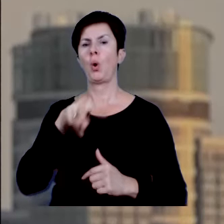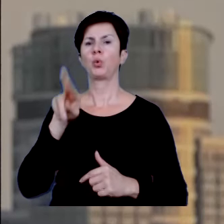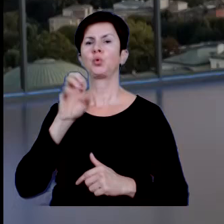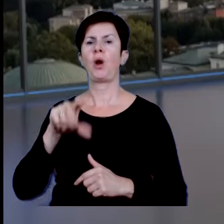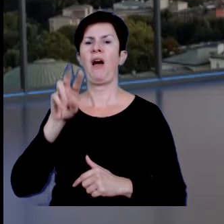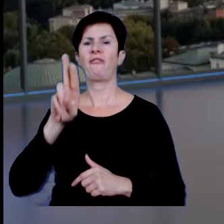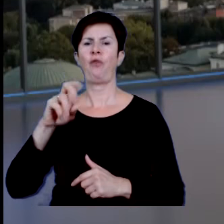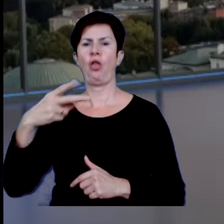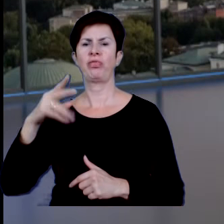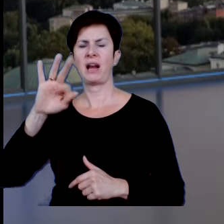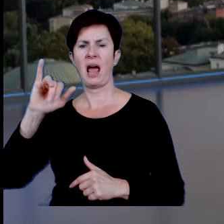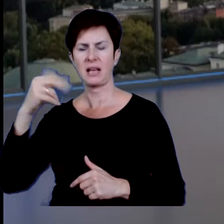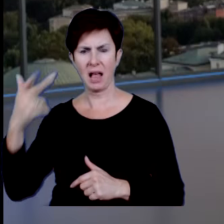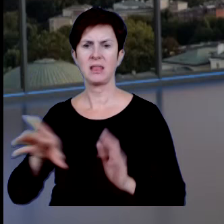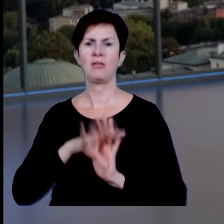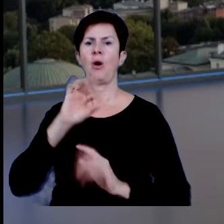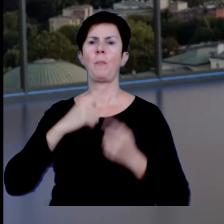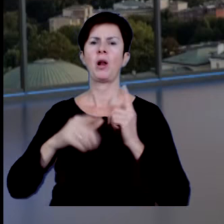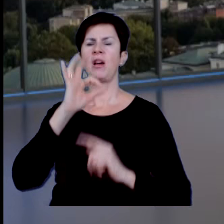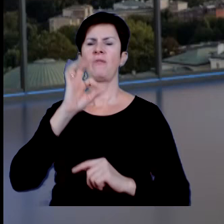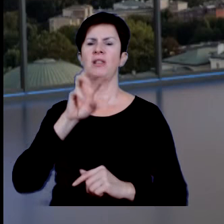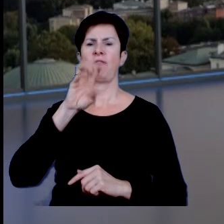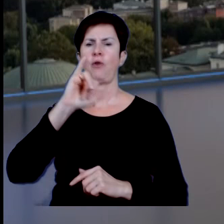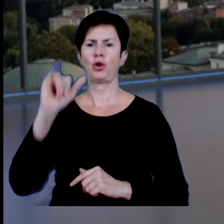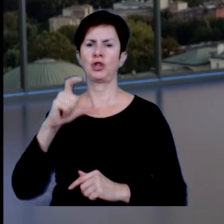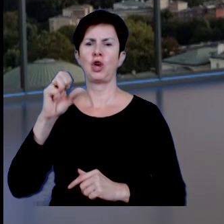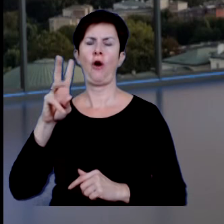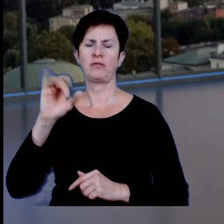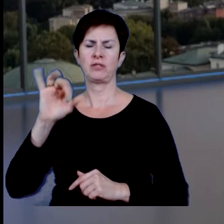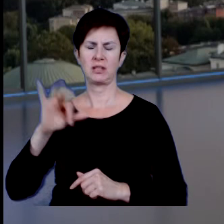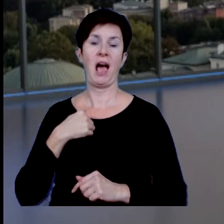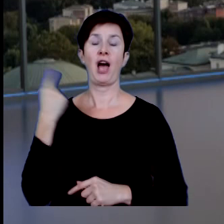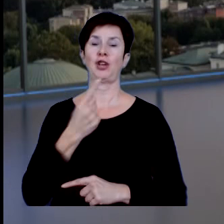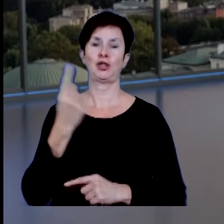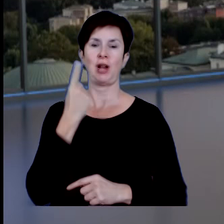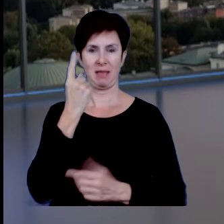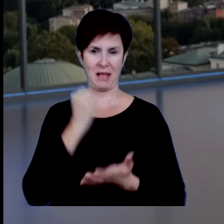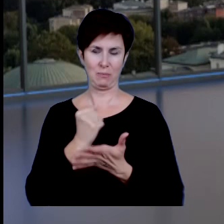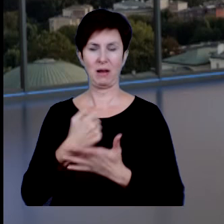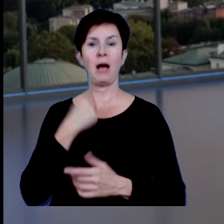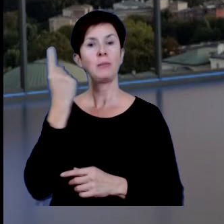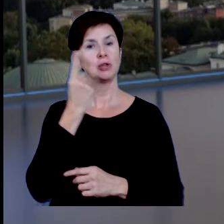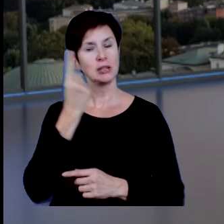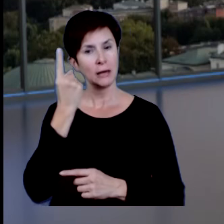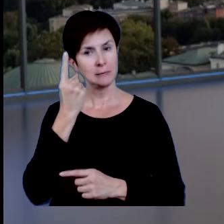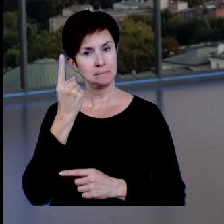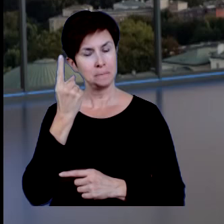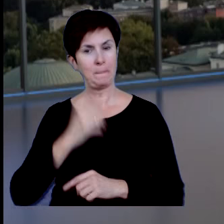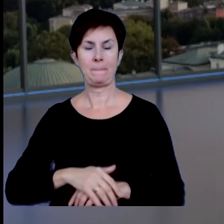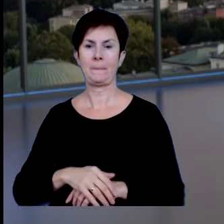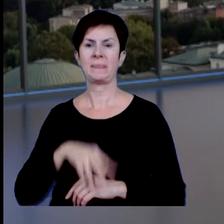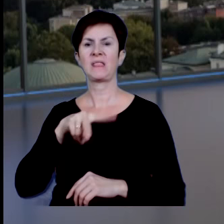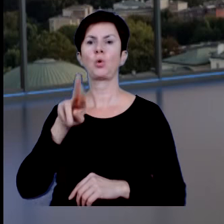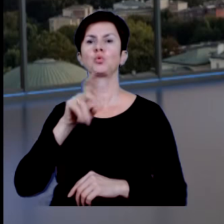pana Wojciechowskiego. I przestrzegam przed jeszcze jedną rzeczą. Ursula von der Leyen może zacząć się